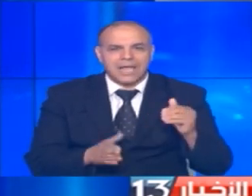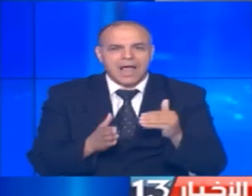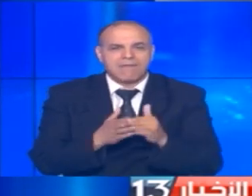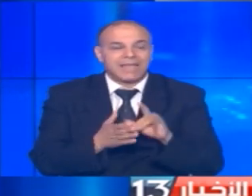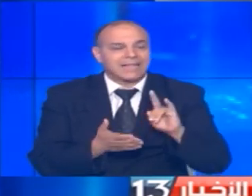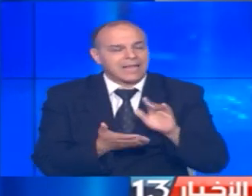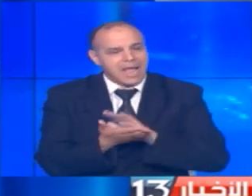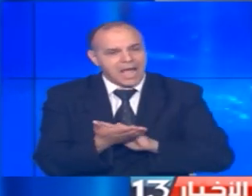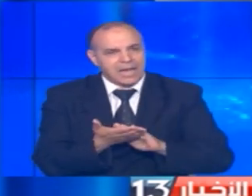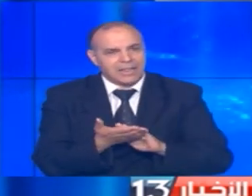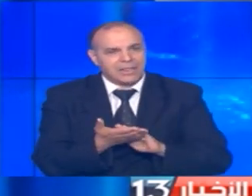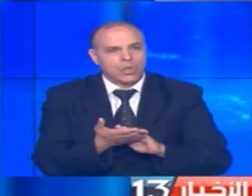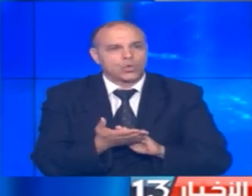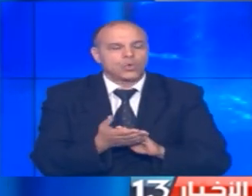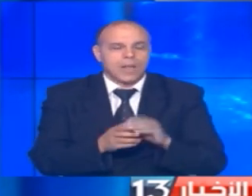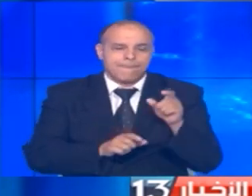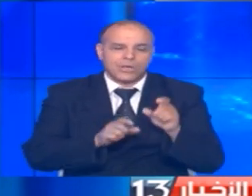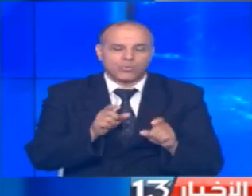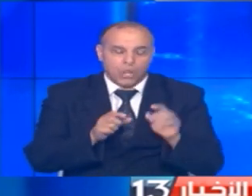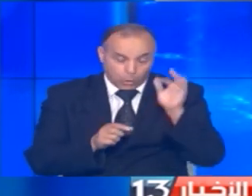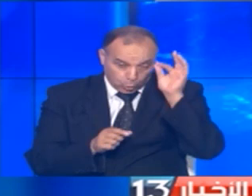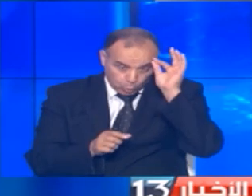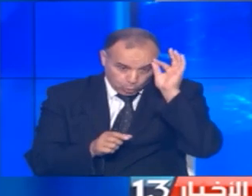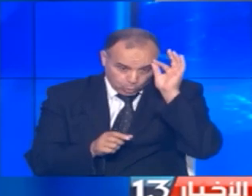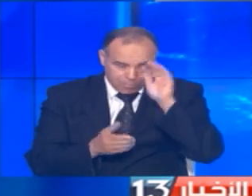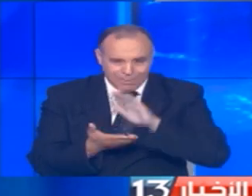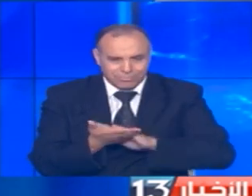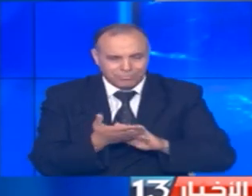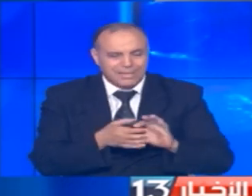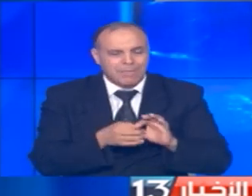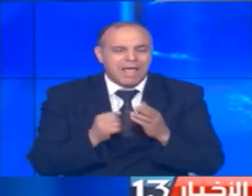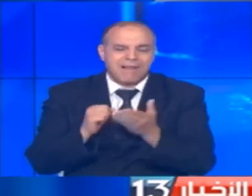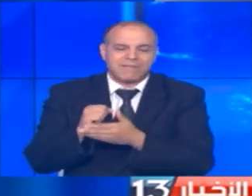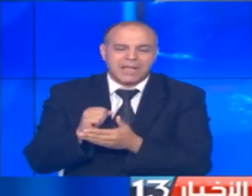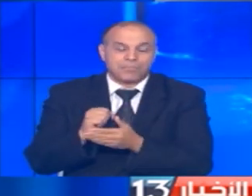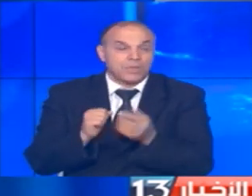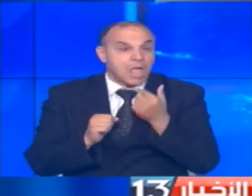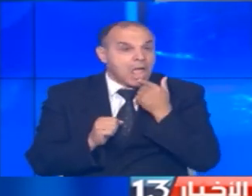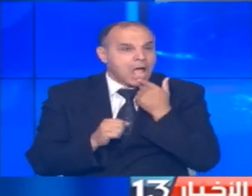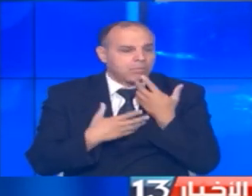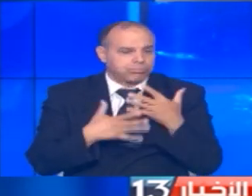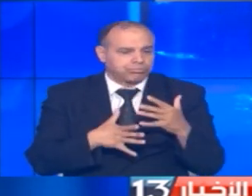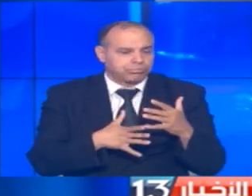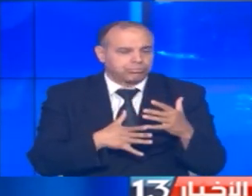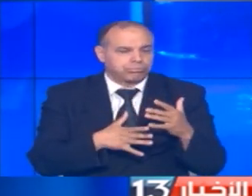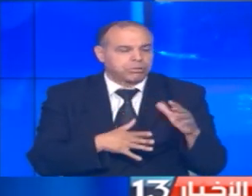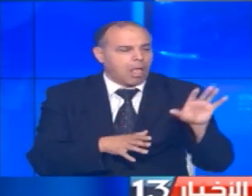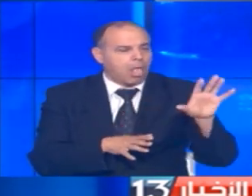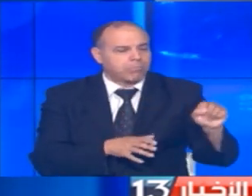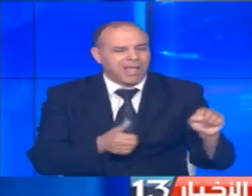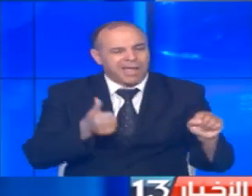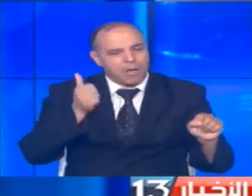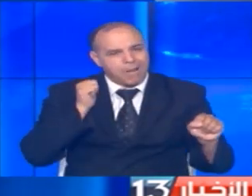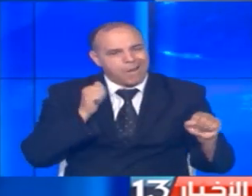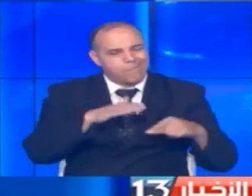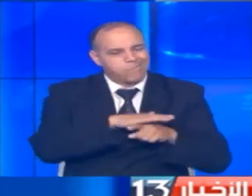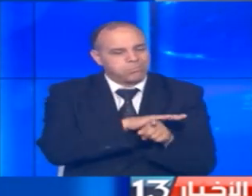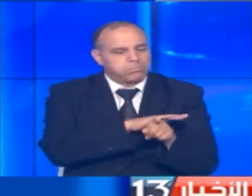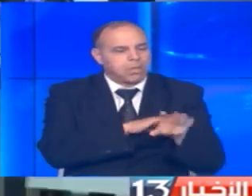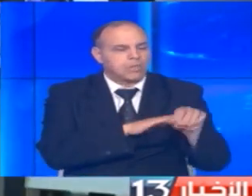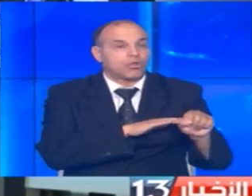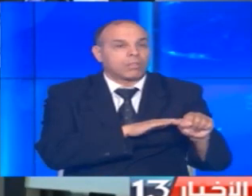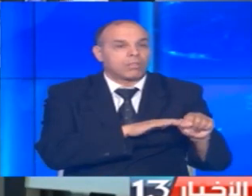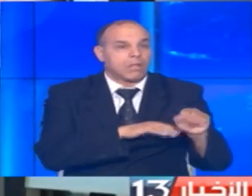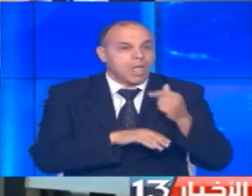نحو 30 ألف هكتار لفائدة المجموعة الوطنية من العقارات الفلاحية التي تم وضع اليد عليها بطرق غير